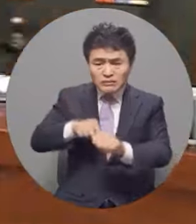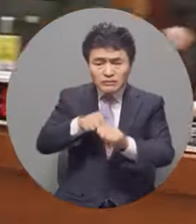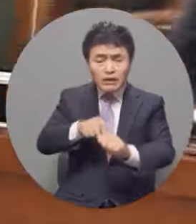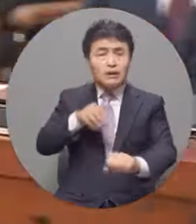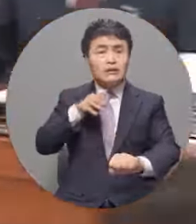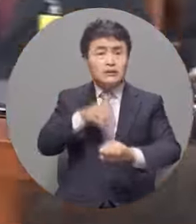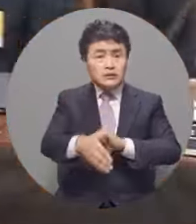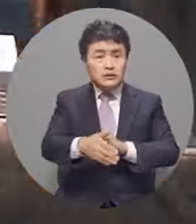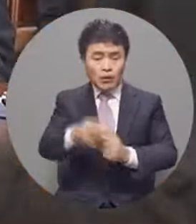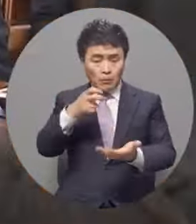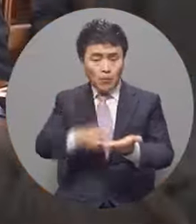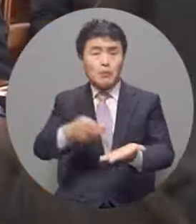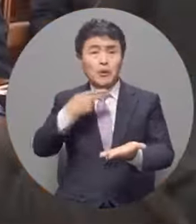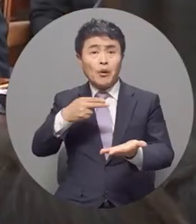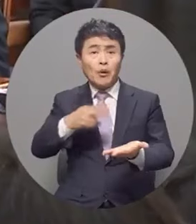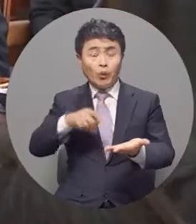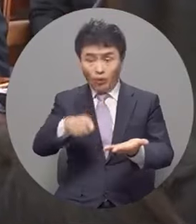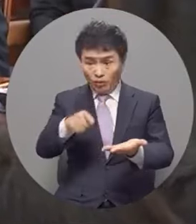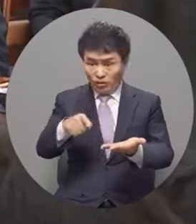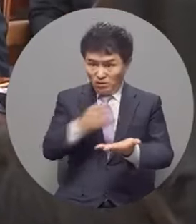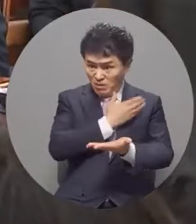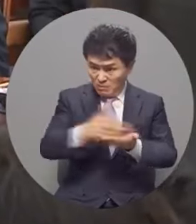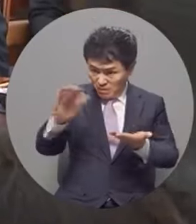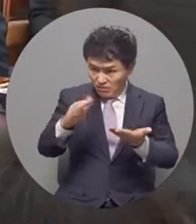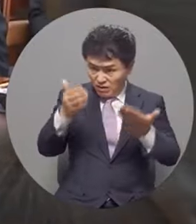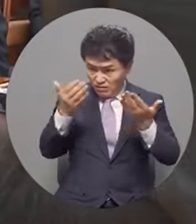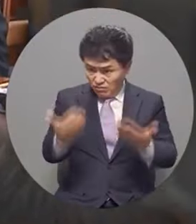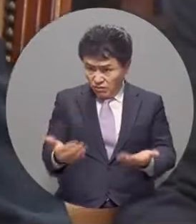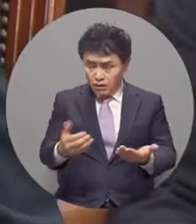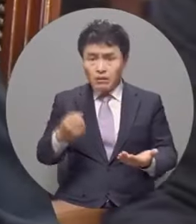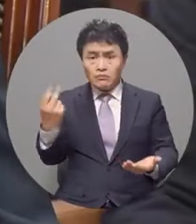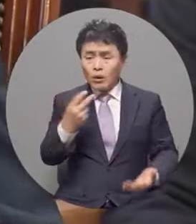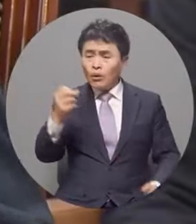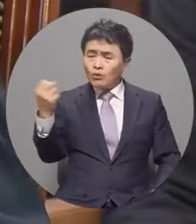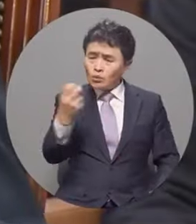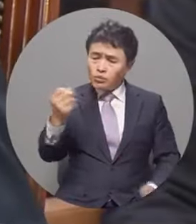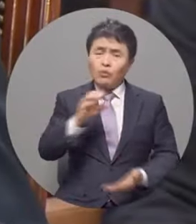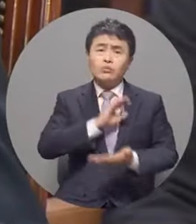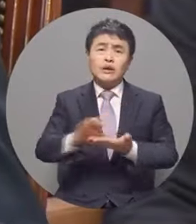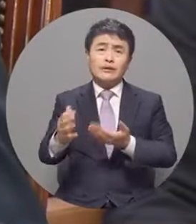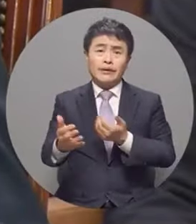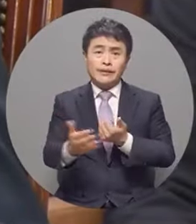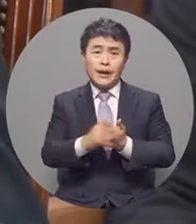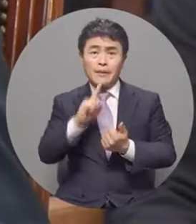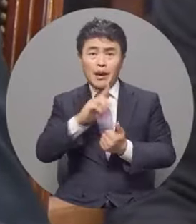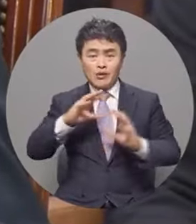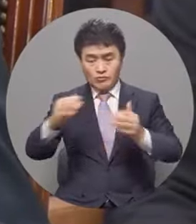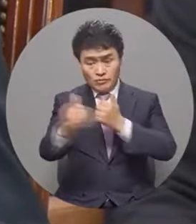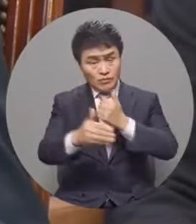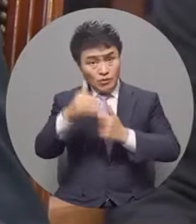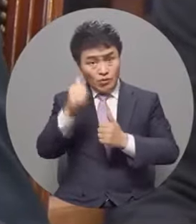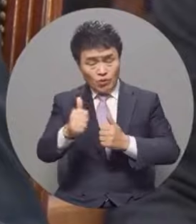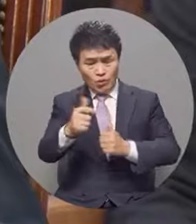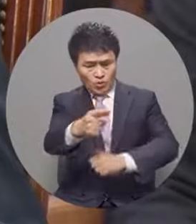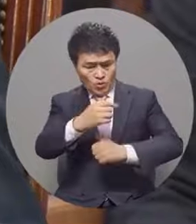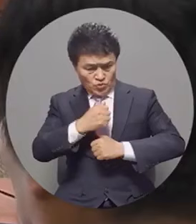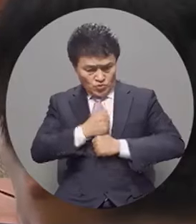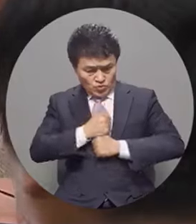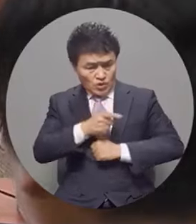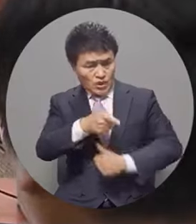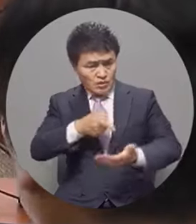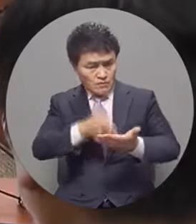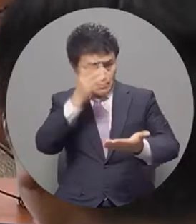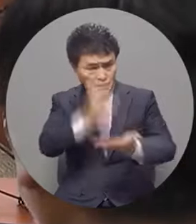하면 법에도 없는 증인 퇴장 조치가 반복됐다고 조목조목 지적하면서 국회의장의 주의와 경고를